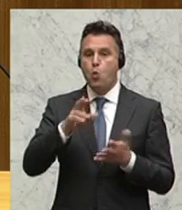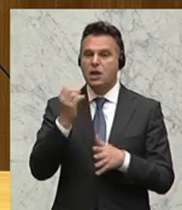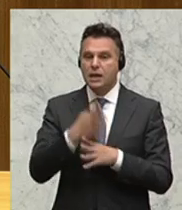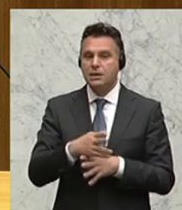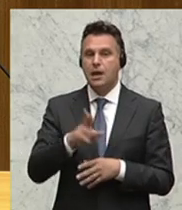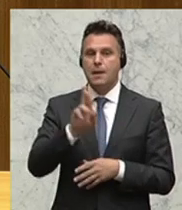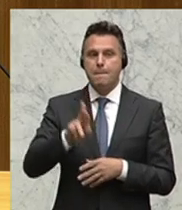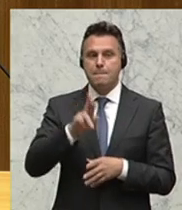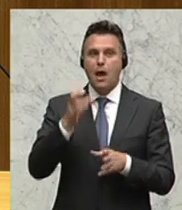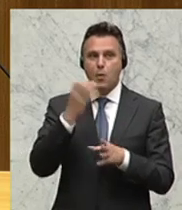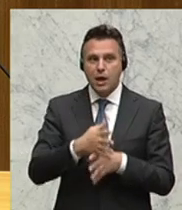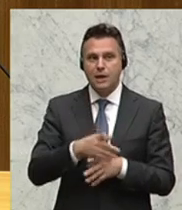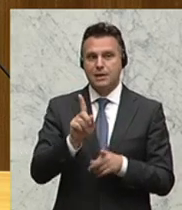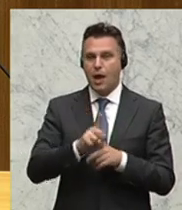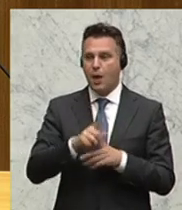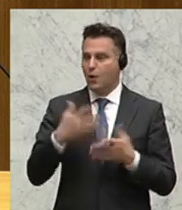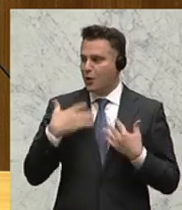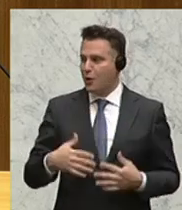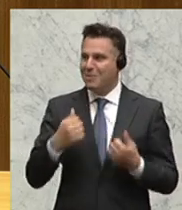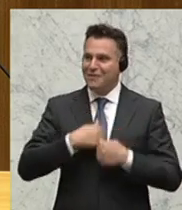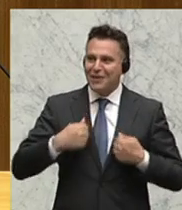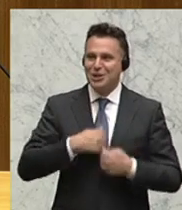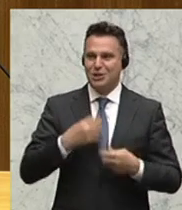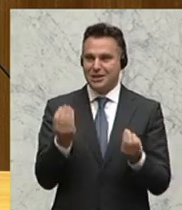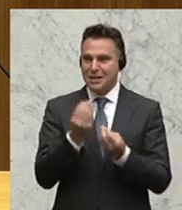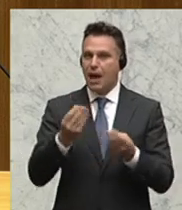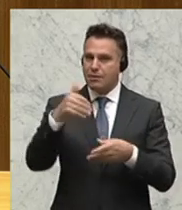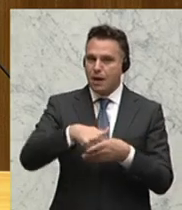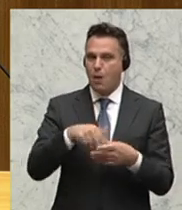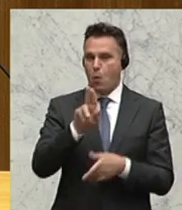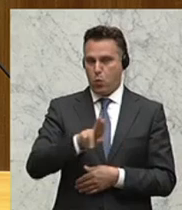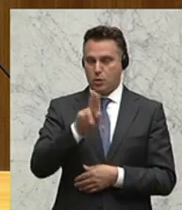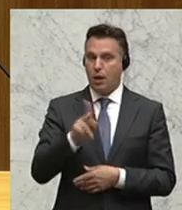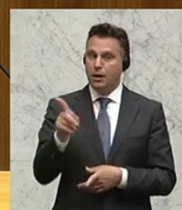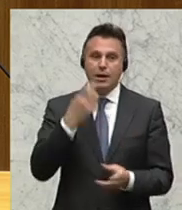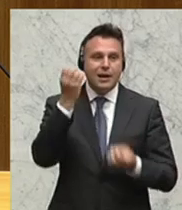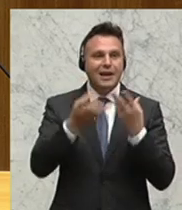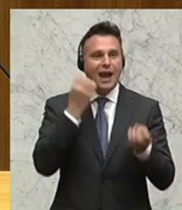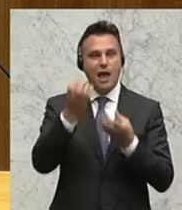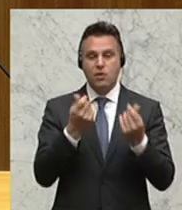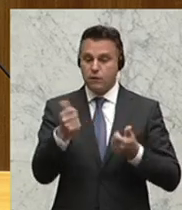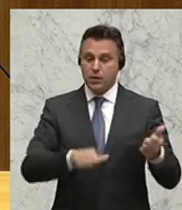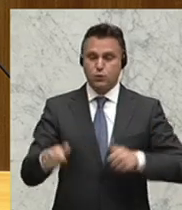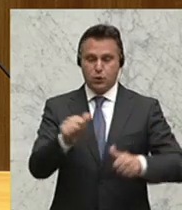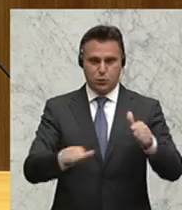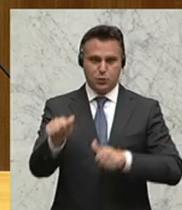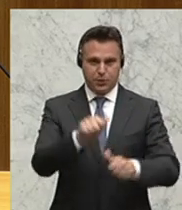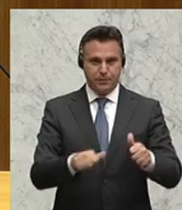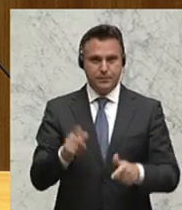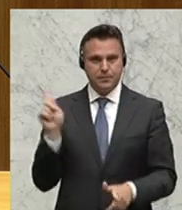Käse, Blauhudlerkäse, aber auch Pflegeprodukte. Das heißt, die Region bemüht sich sehr, diese Kreativität zu nutzen. Und jetzt wurde eine